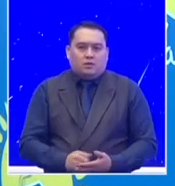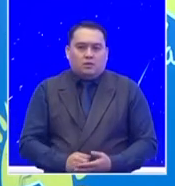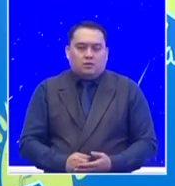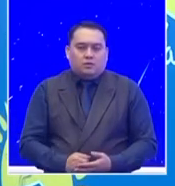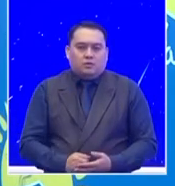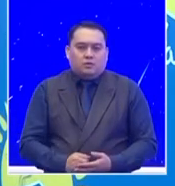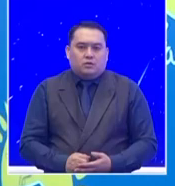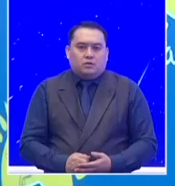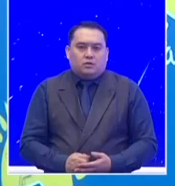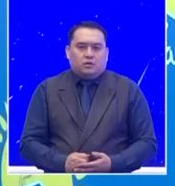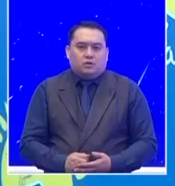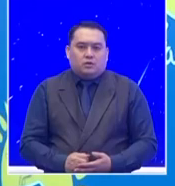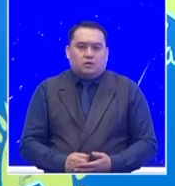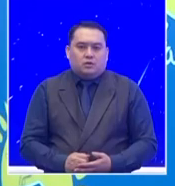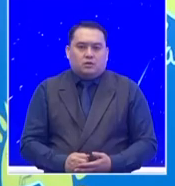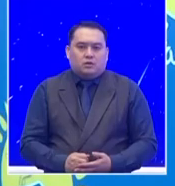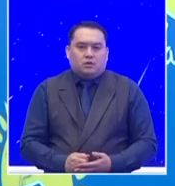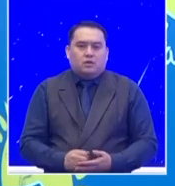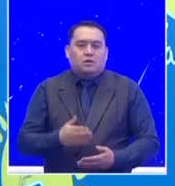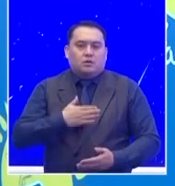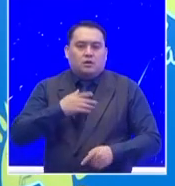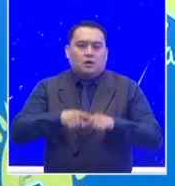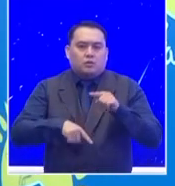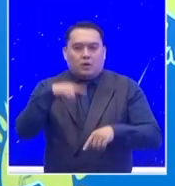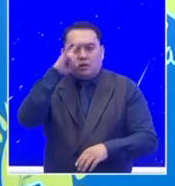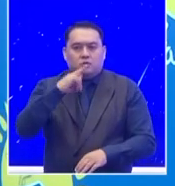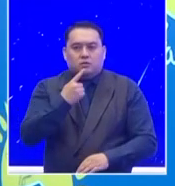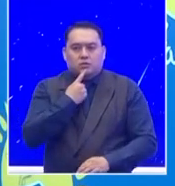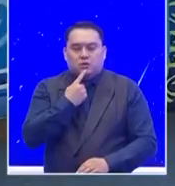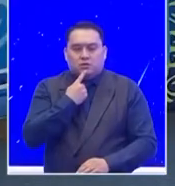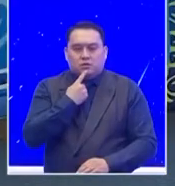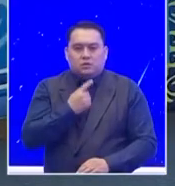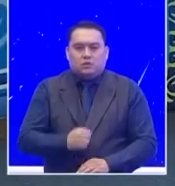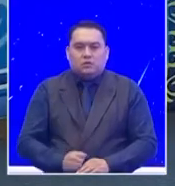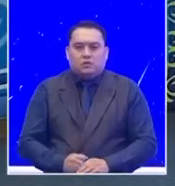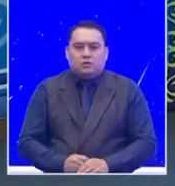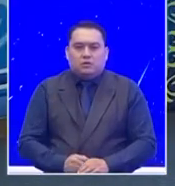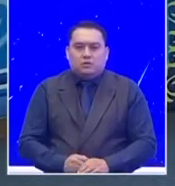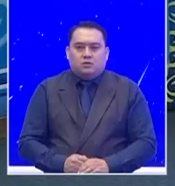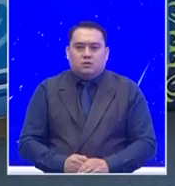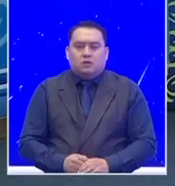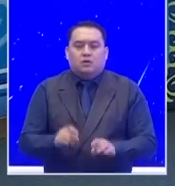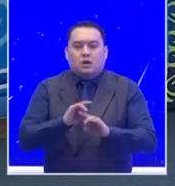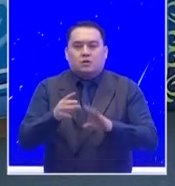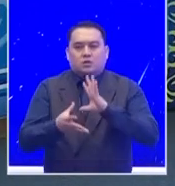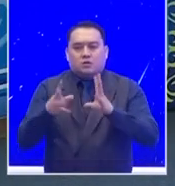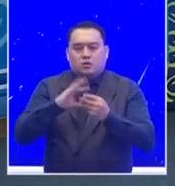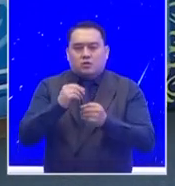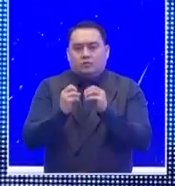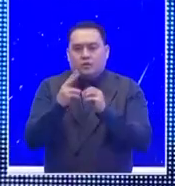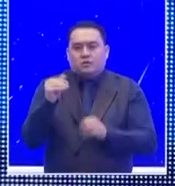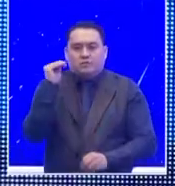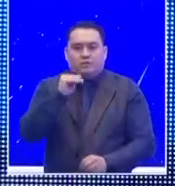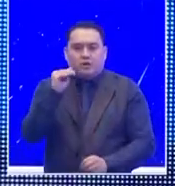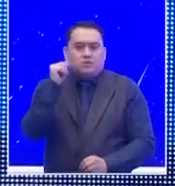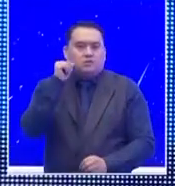на языке Абая, на родном языке, на казахском языке. Итоги конкурса будут озвучены 12 февраля, то есть